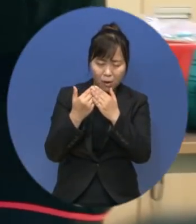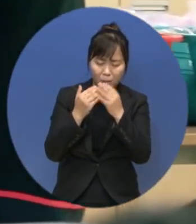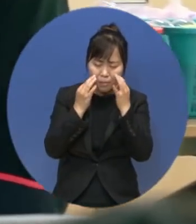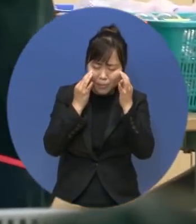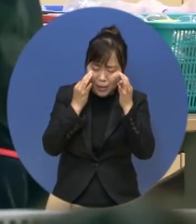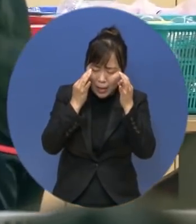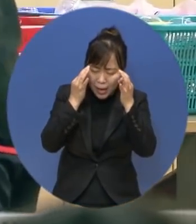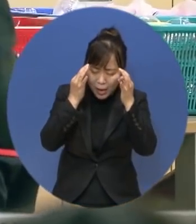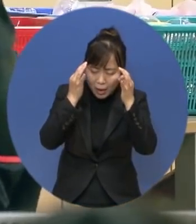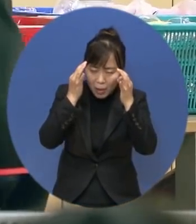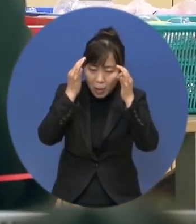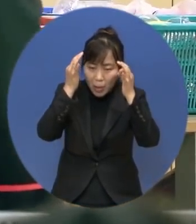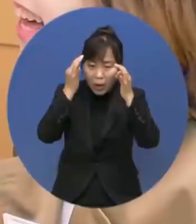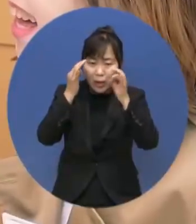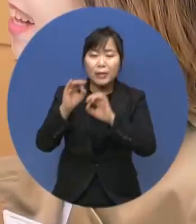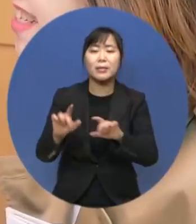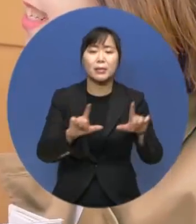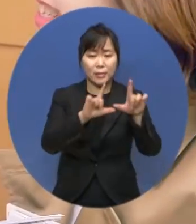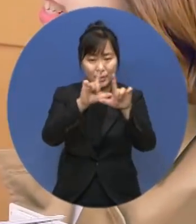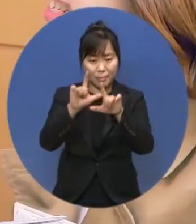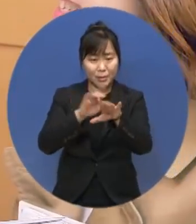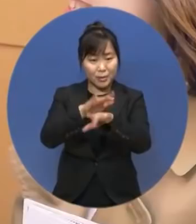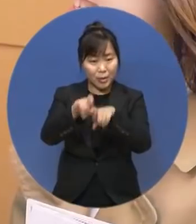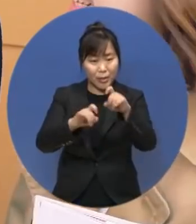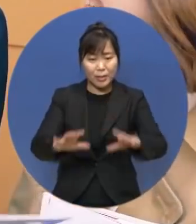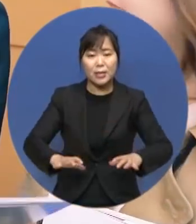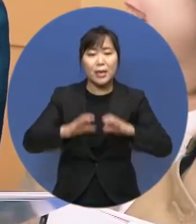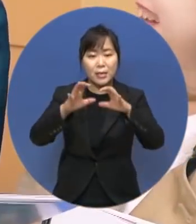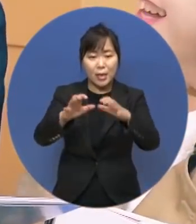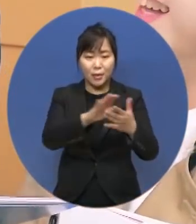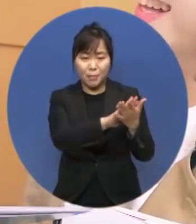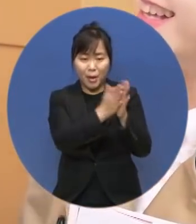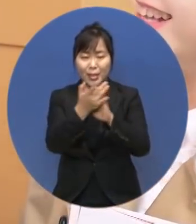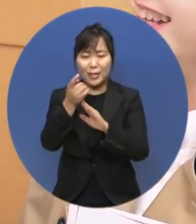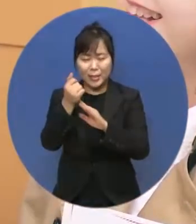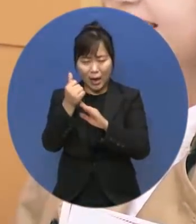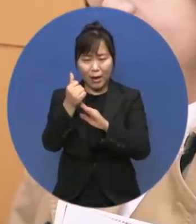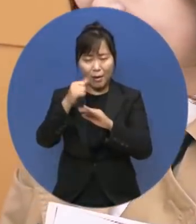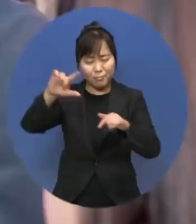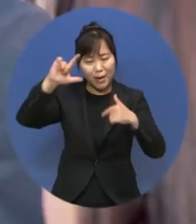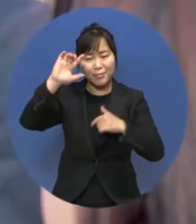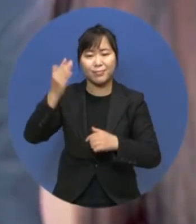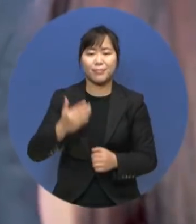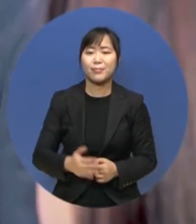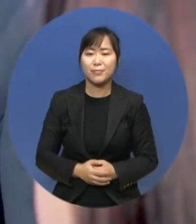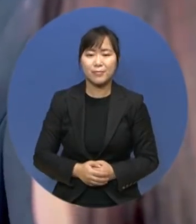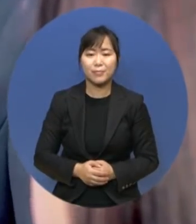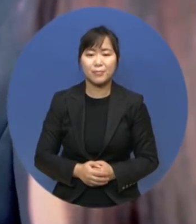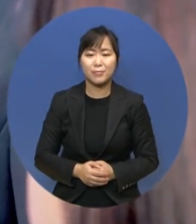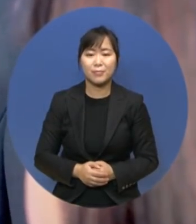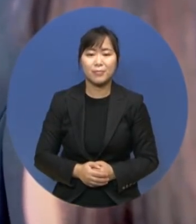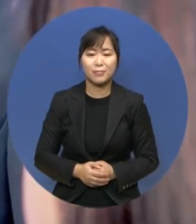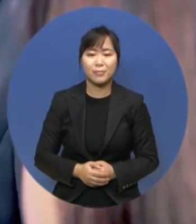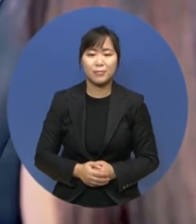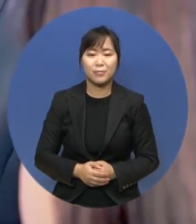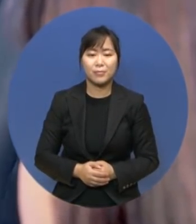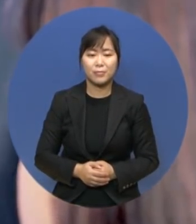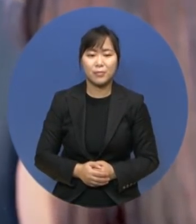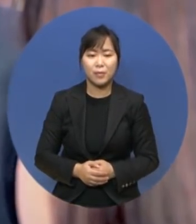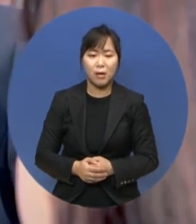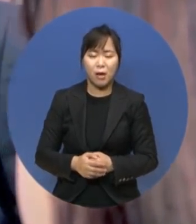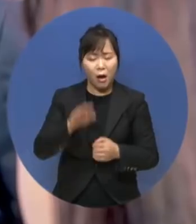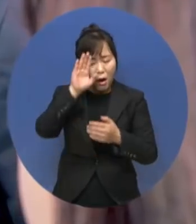걸어온 걸음걸음이 세상을 바꾼 작은 화두가 되었습니다. 길이